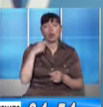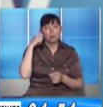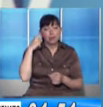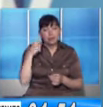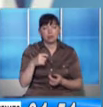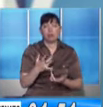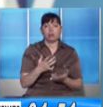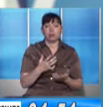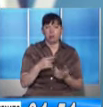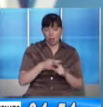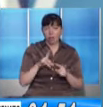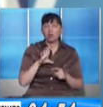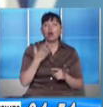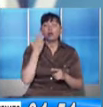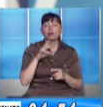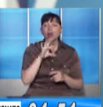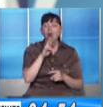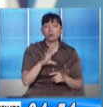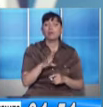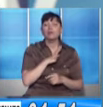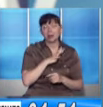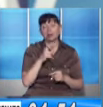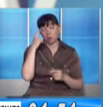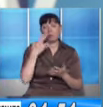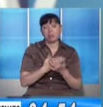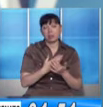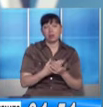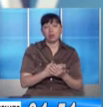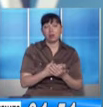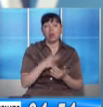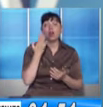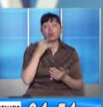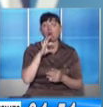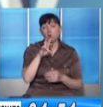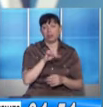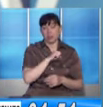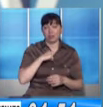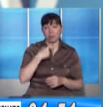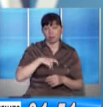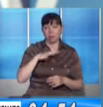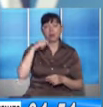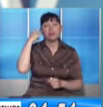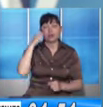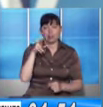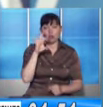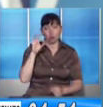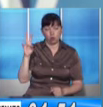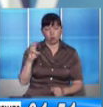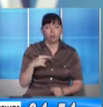Deci e evident că este din perioada în care domnia sa, probabil, mă gândesc, a deținut funcția de președinte. Întrebarea este